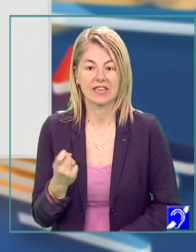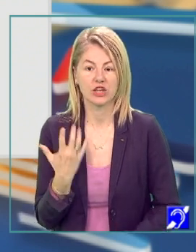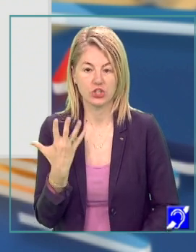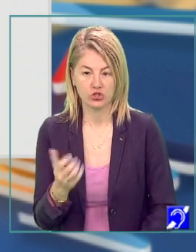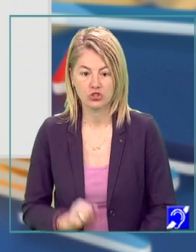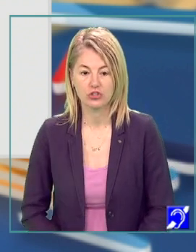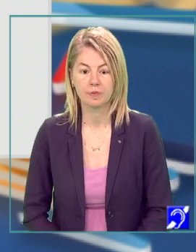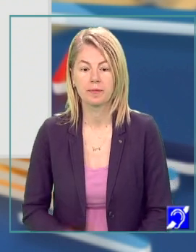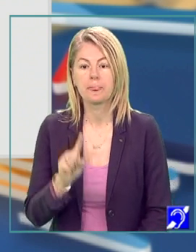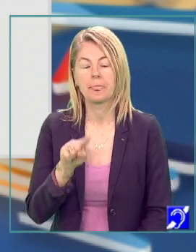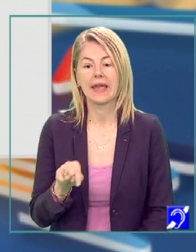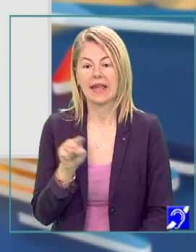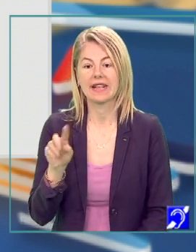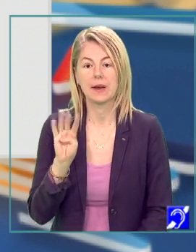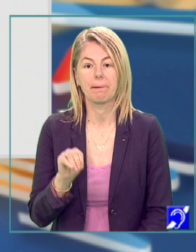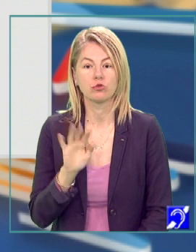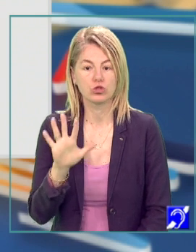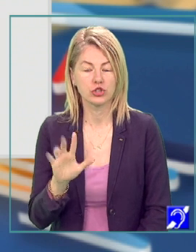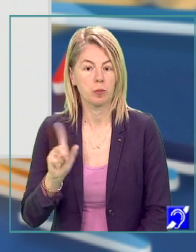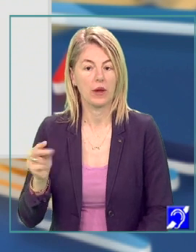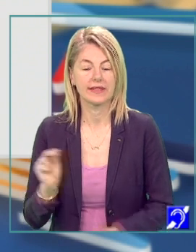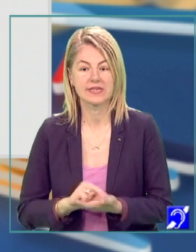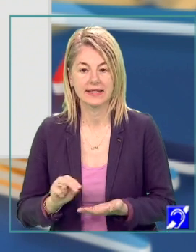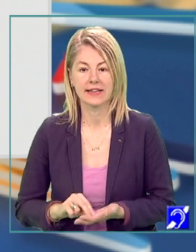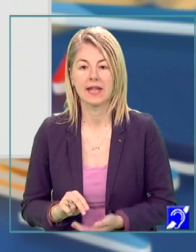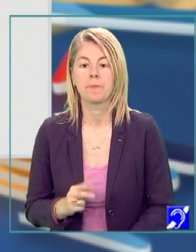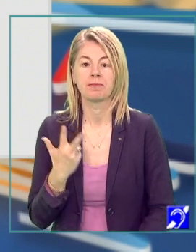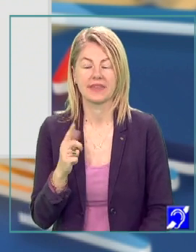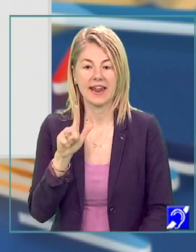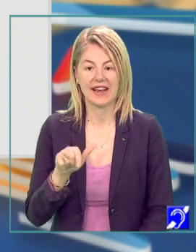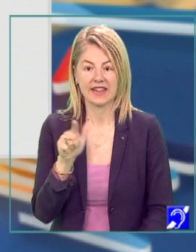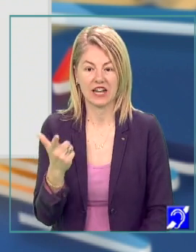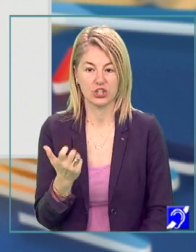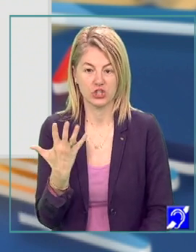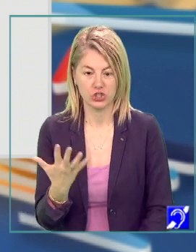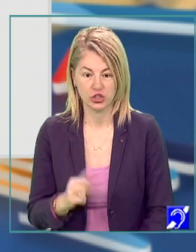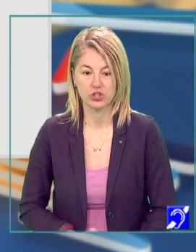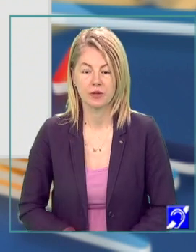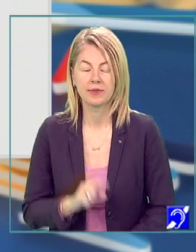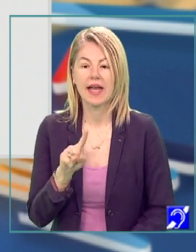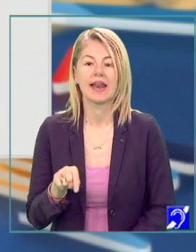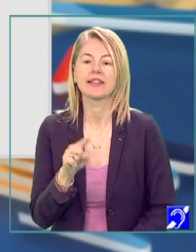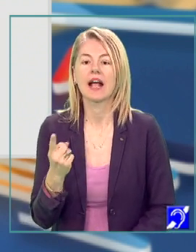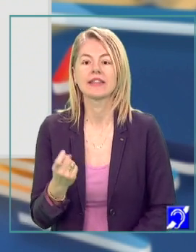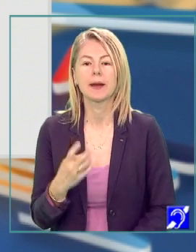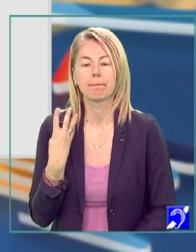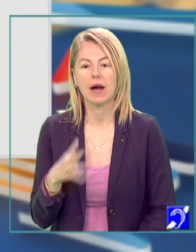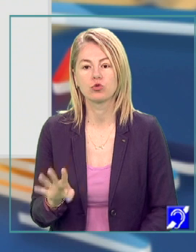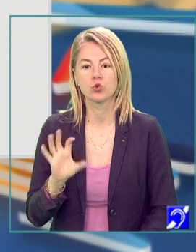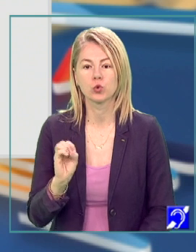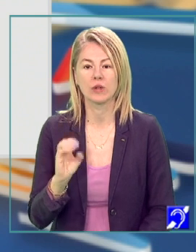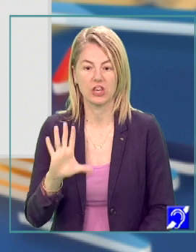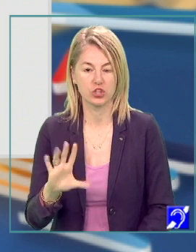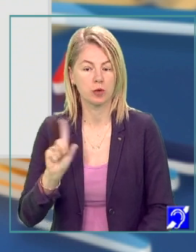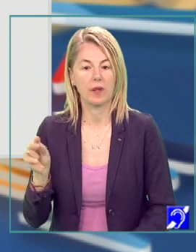5. Radical din 45 se poate scrie ca 3 radical din 5. Radical din 405